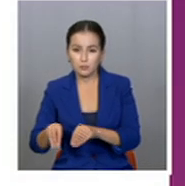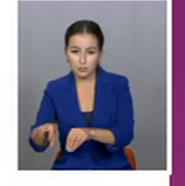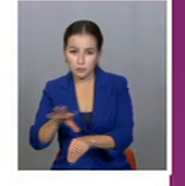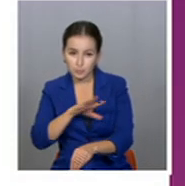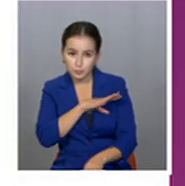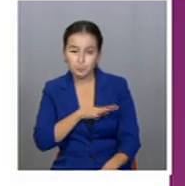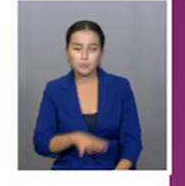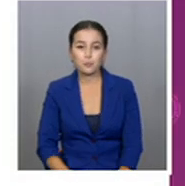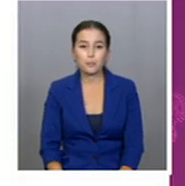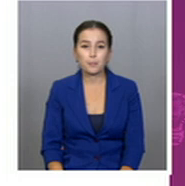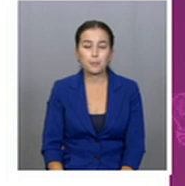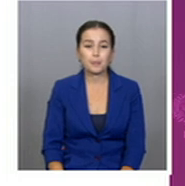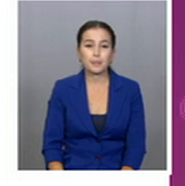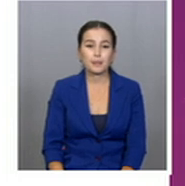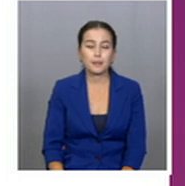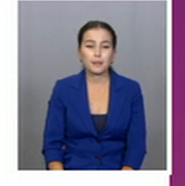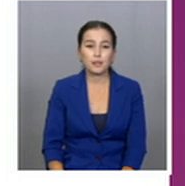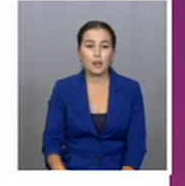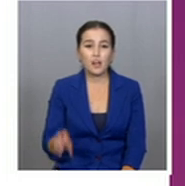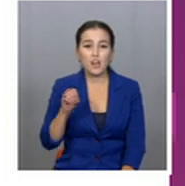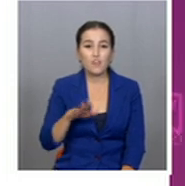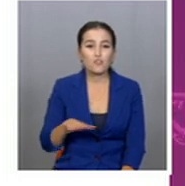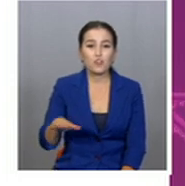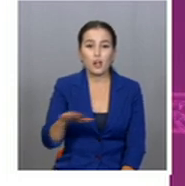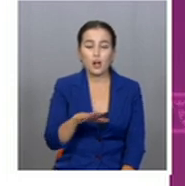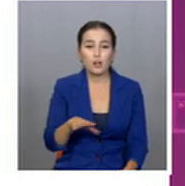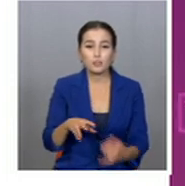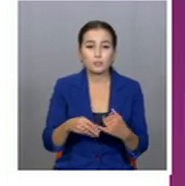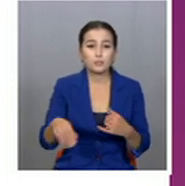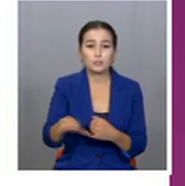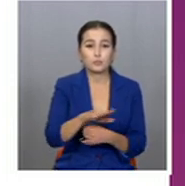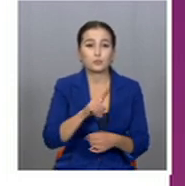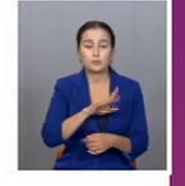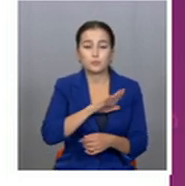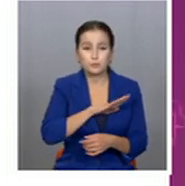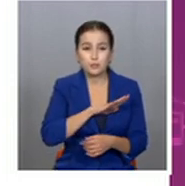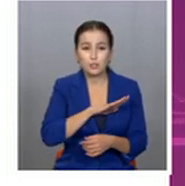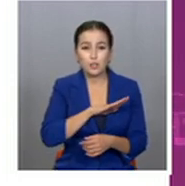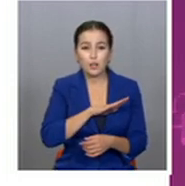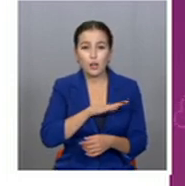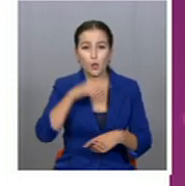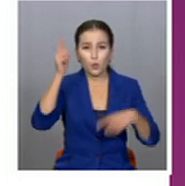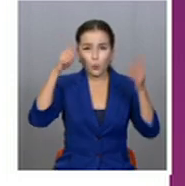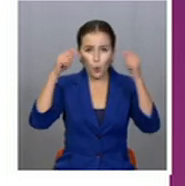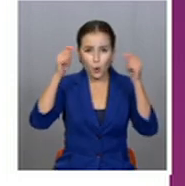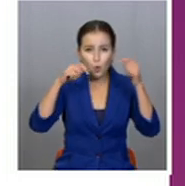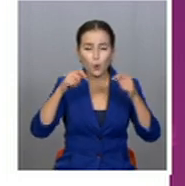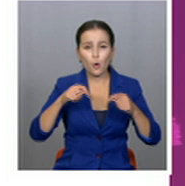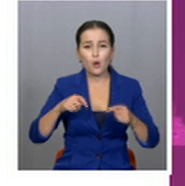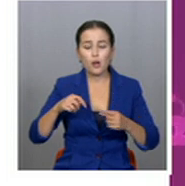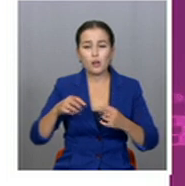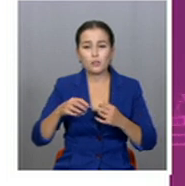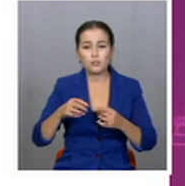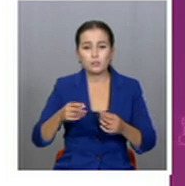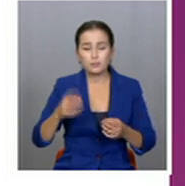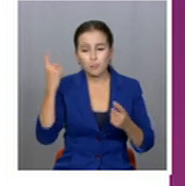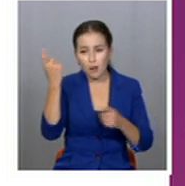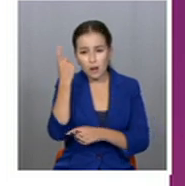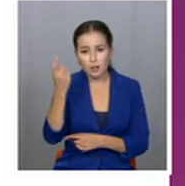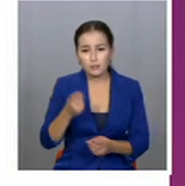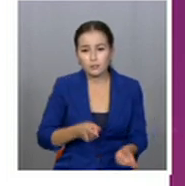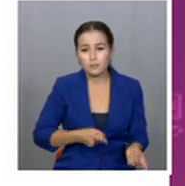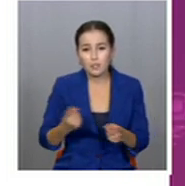белгілі. Еуразиялық далалық аймақтардағы қуаңшылық көшпелі мал шаруашылығының